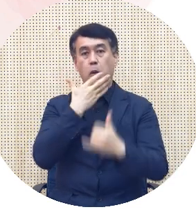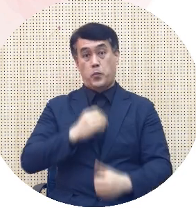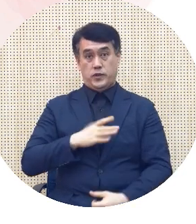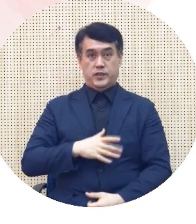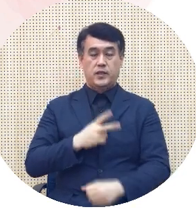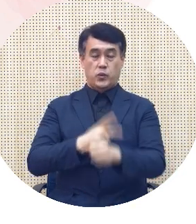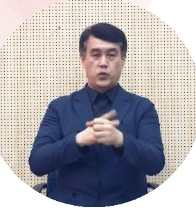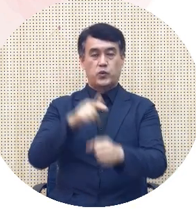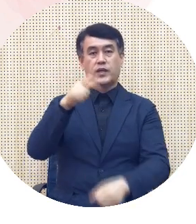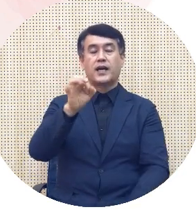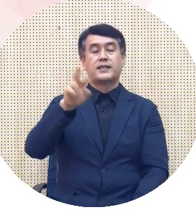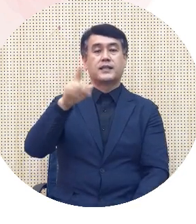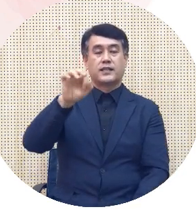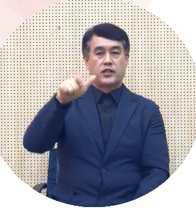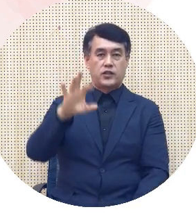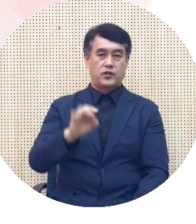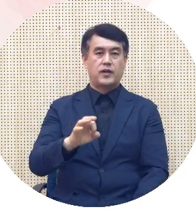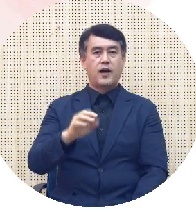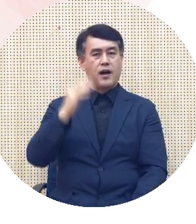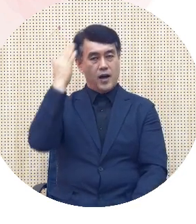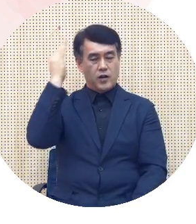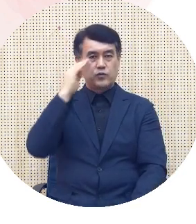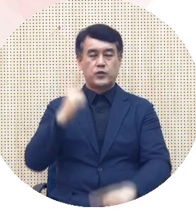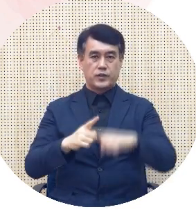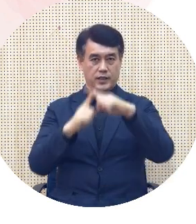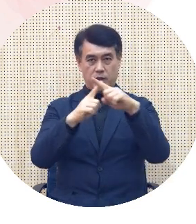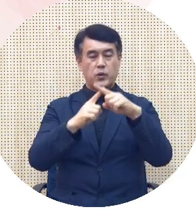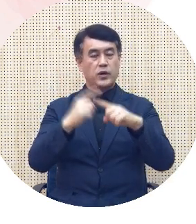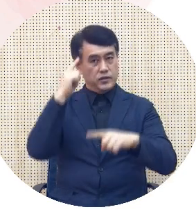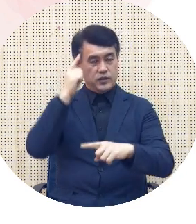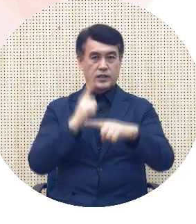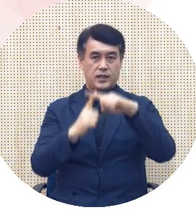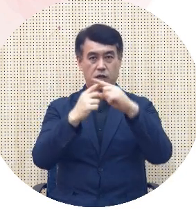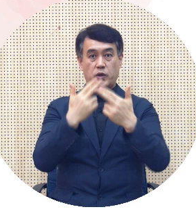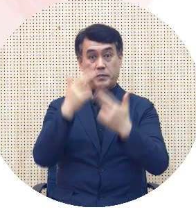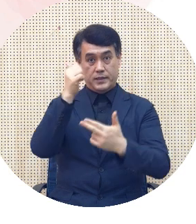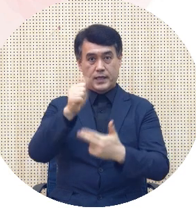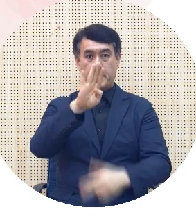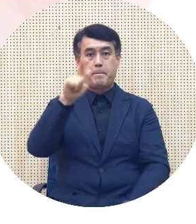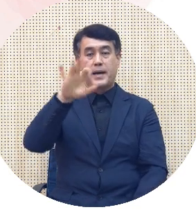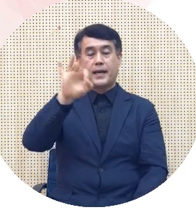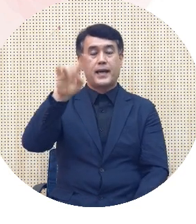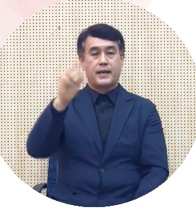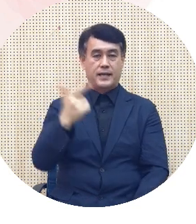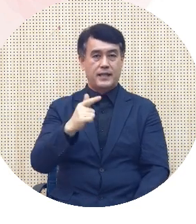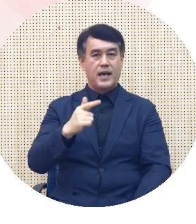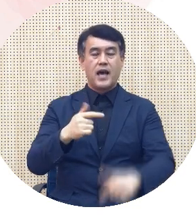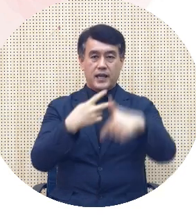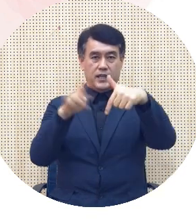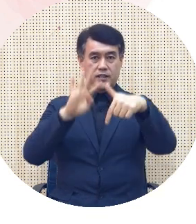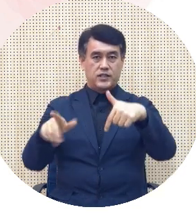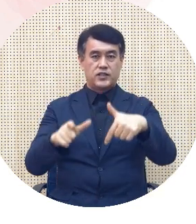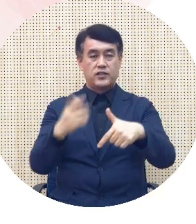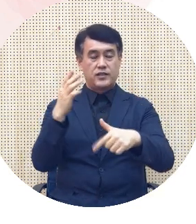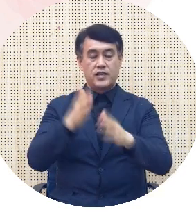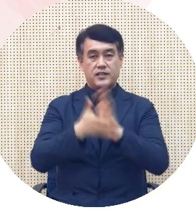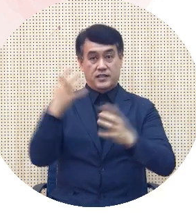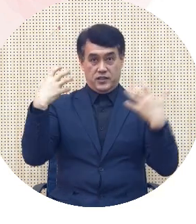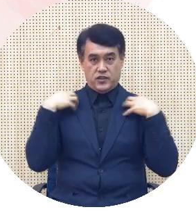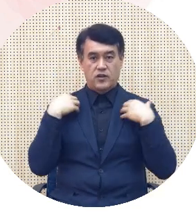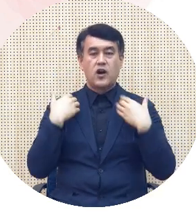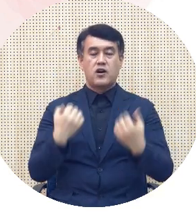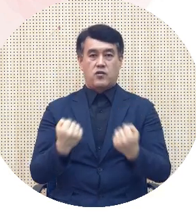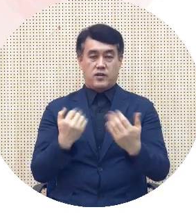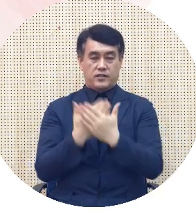교수 강상경, 대한간호협회 정신간호사회 회장 박애란, 인천광역시청